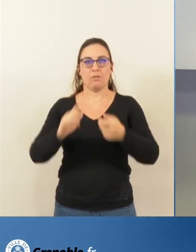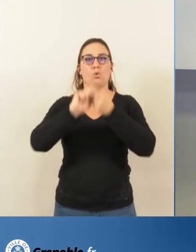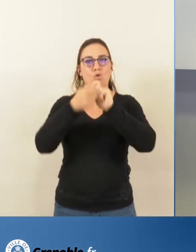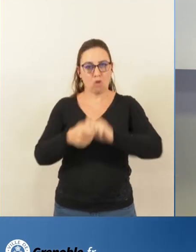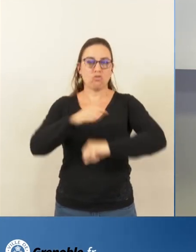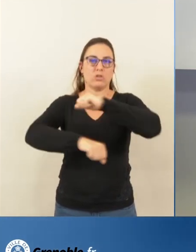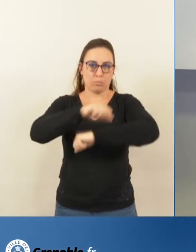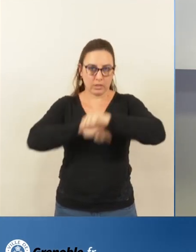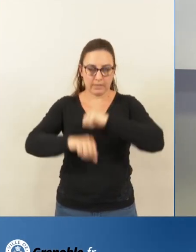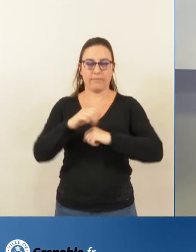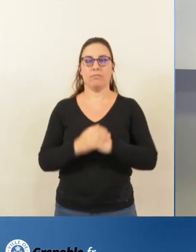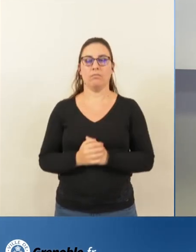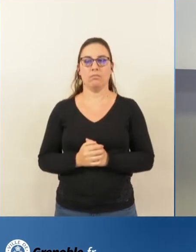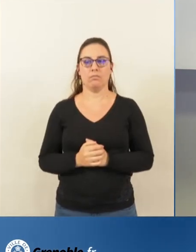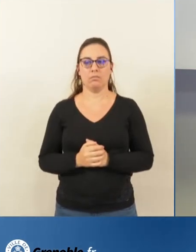dispositif pour